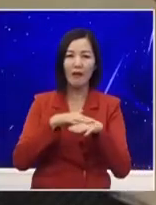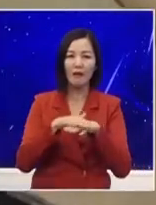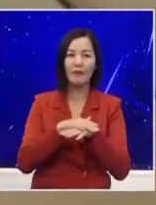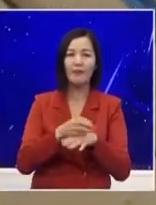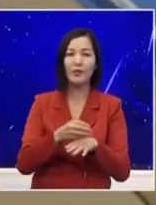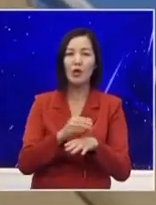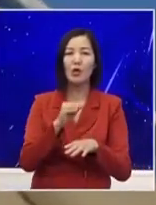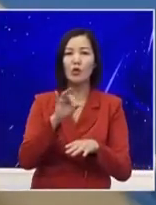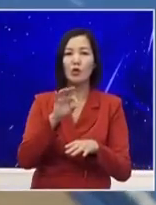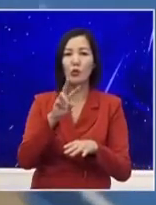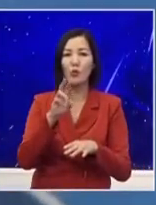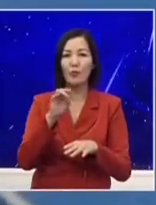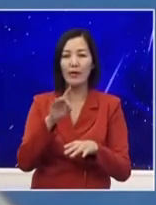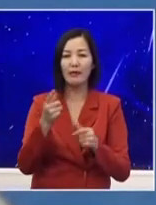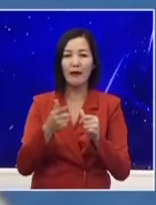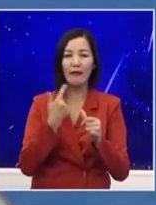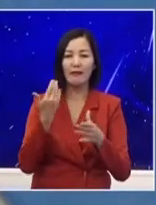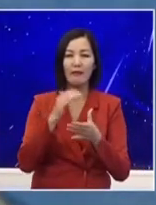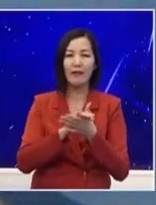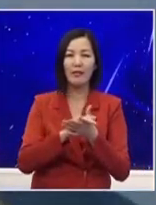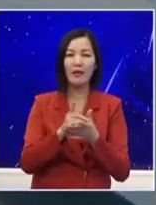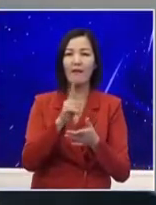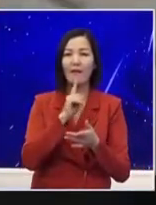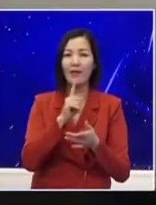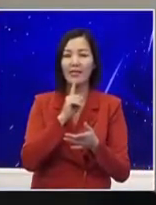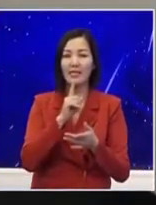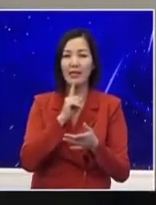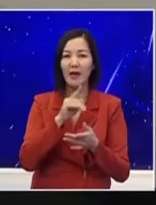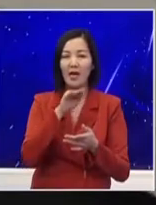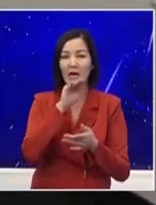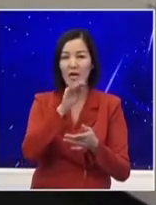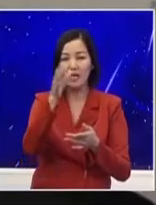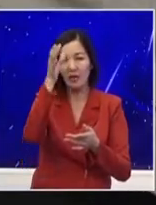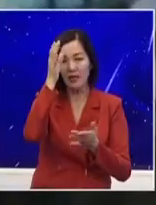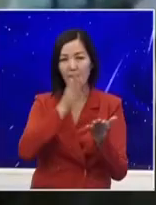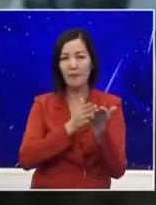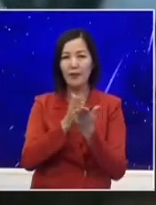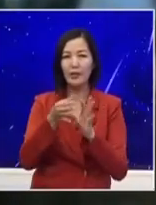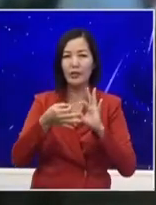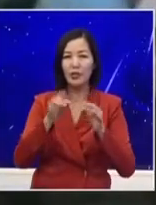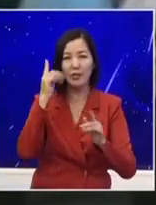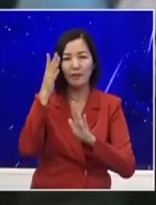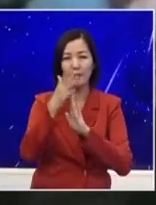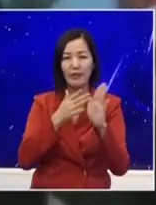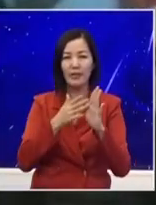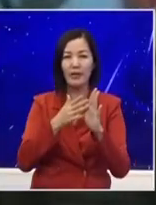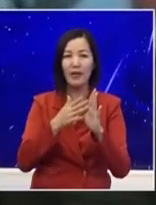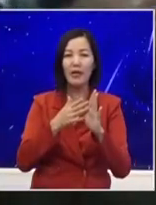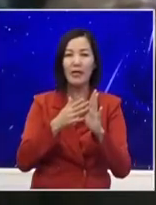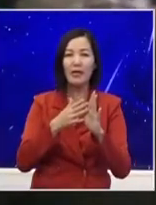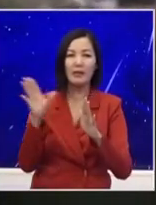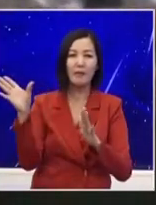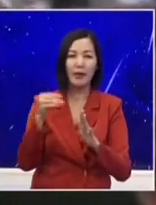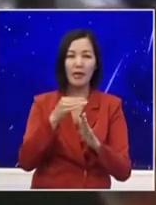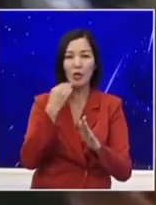Жомарт Жапаровтың атын алғашқы танытқан физика ғылымы көпшілік түсіне бермейтін осы саланың қыр-сырын жетік білді. Жүрегінің түбінен сүзіп,